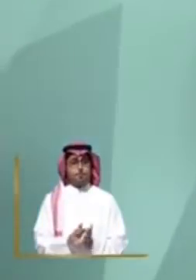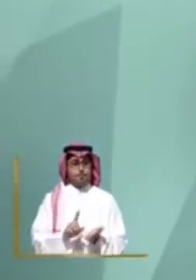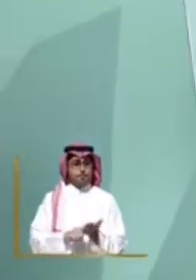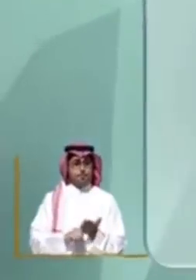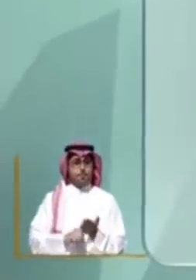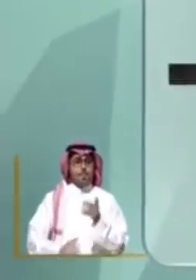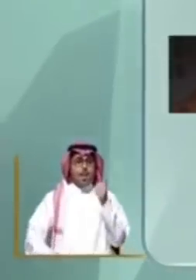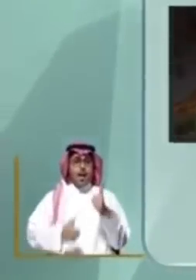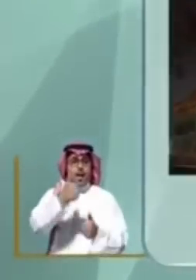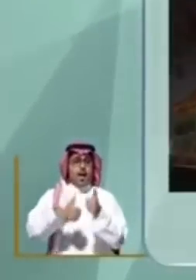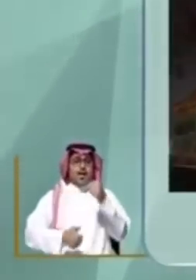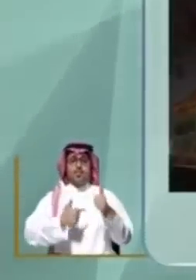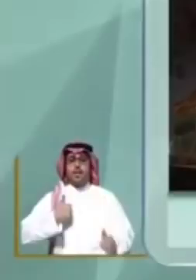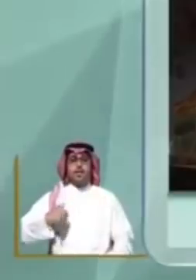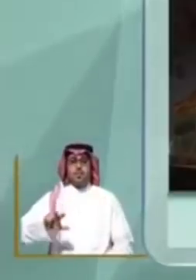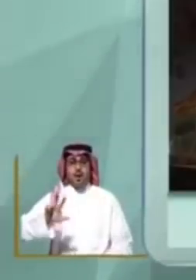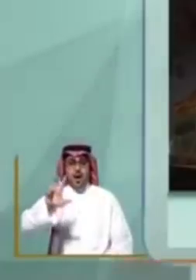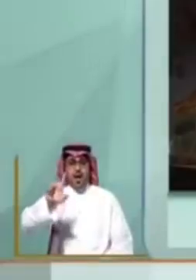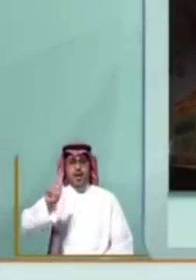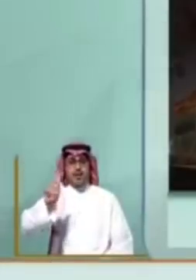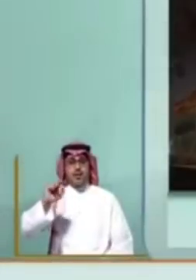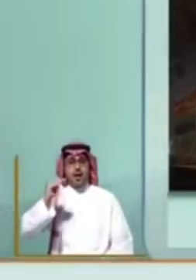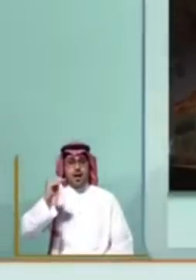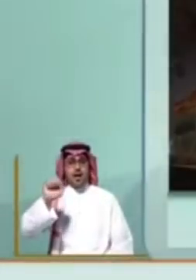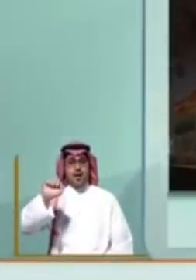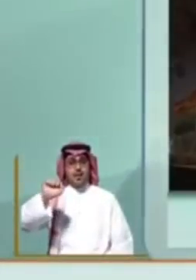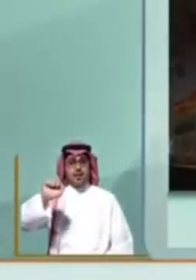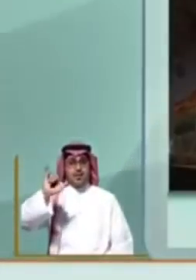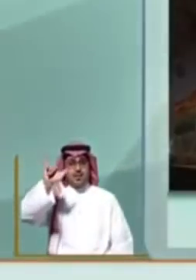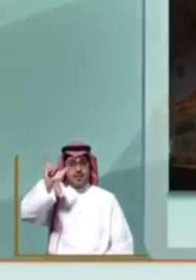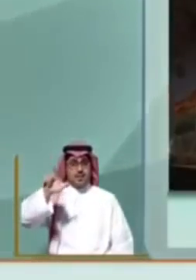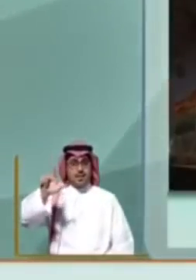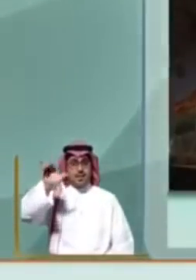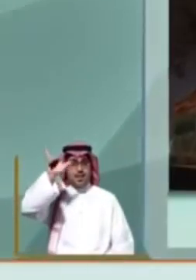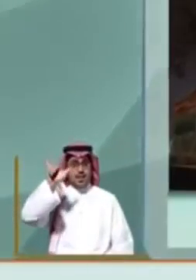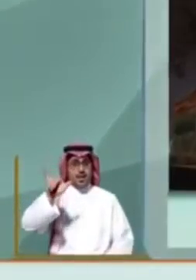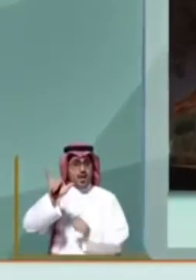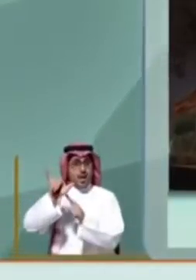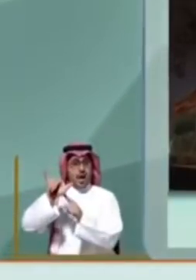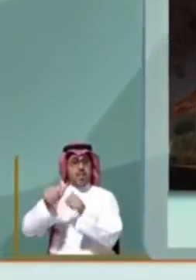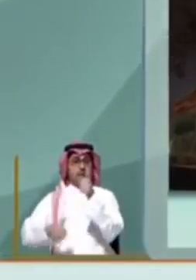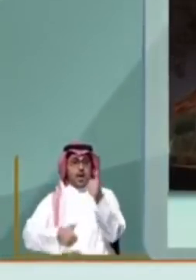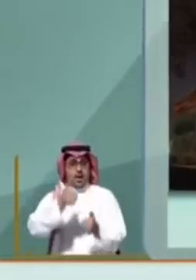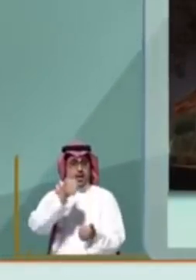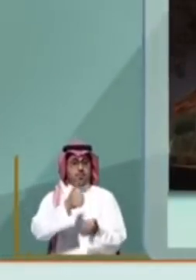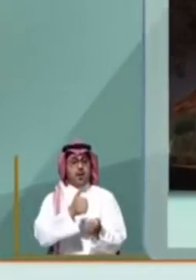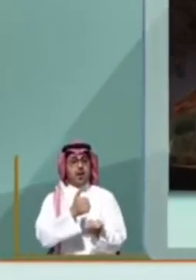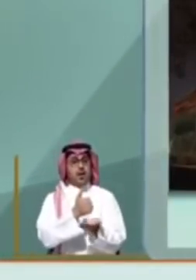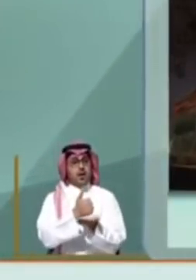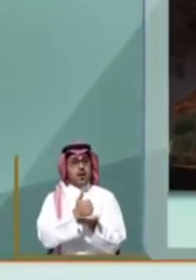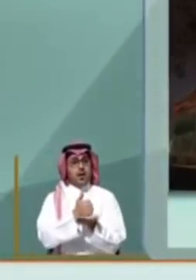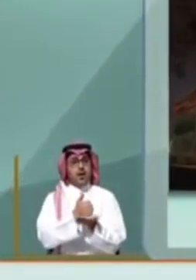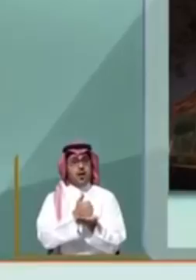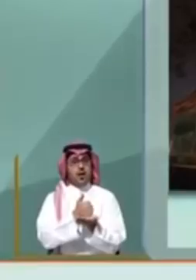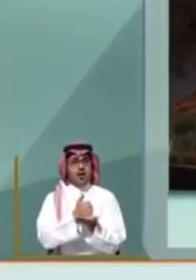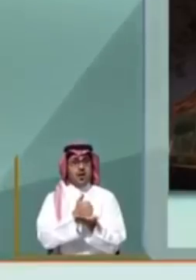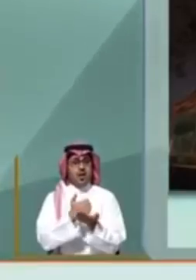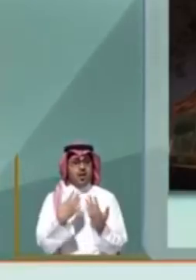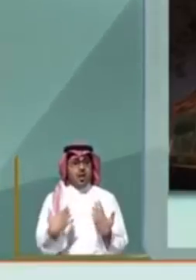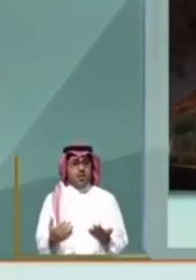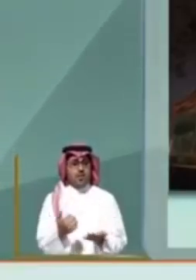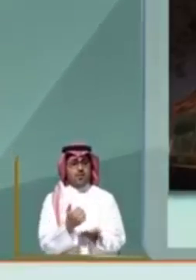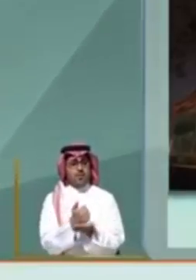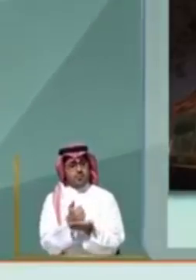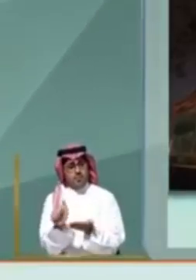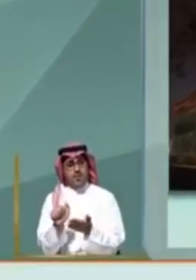حقيقة الاختبار التحصيلي هو إحدى الاختبارات اللي تعد ركيزة للقبول في الجامعات، والاختبار يتكون من